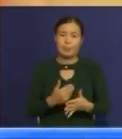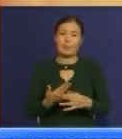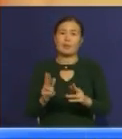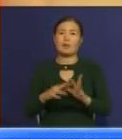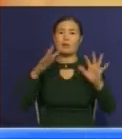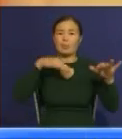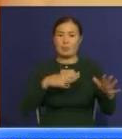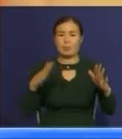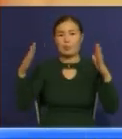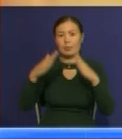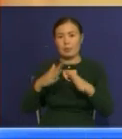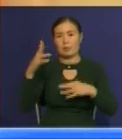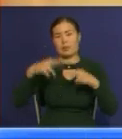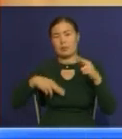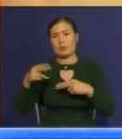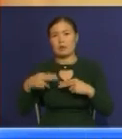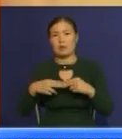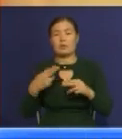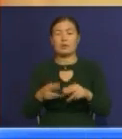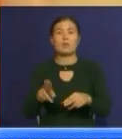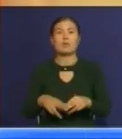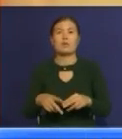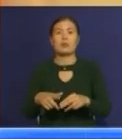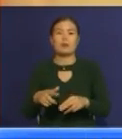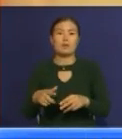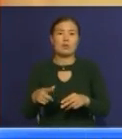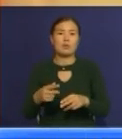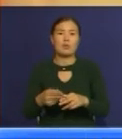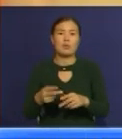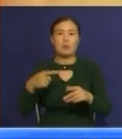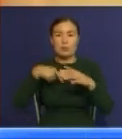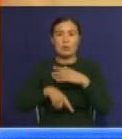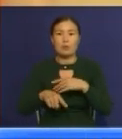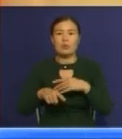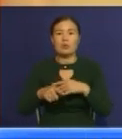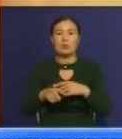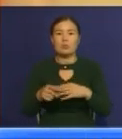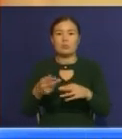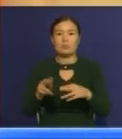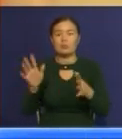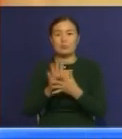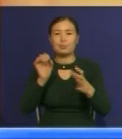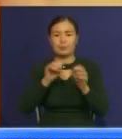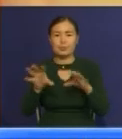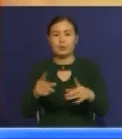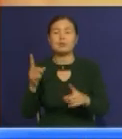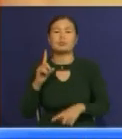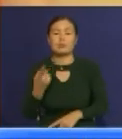теңізге тақап үй салған. Сосын ол тақаған ішінде 100 метр тағы мұз салған. Ол экология болмады, темір мұз